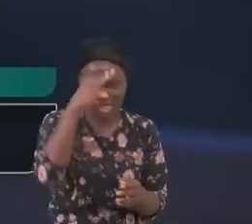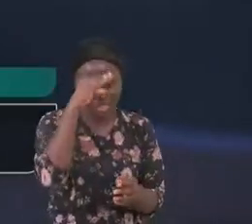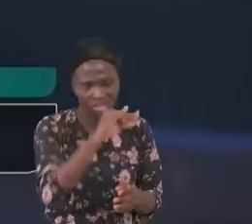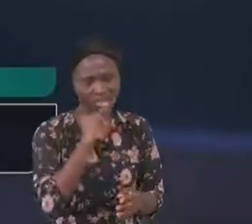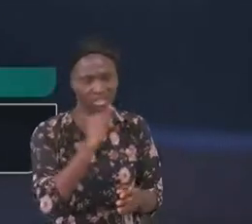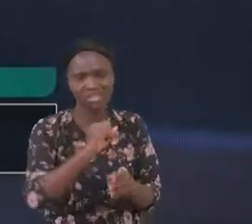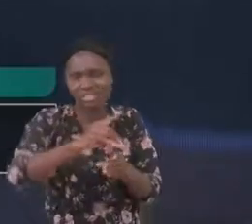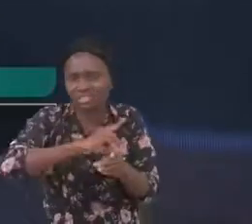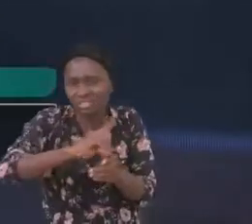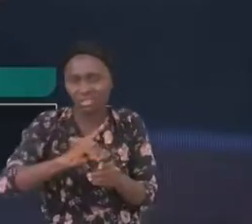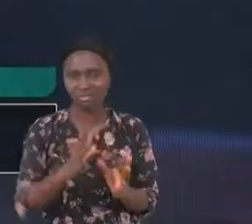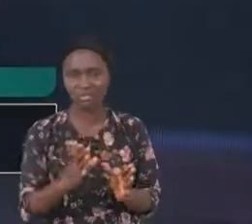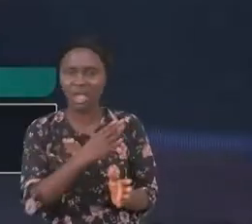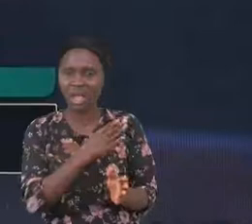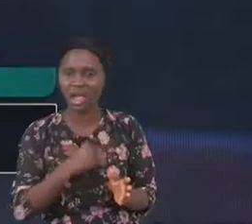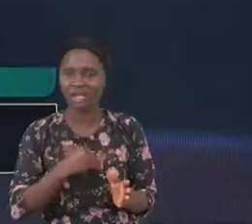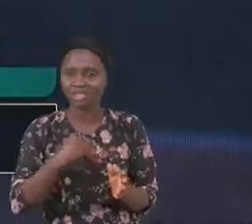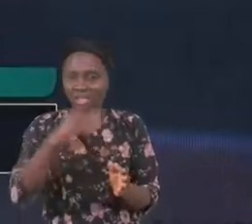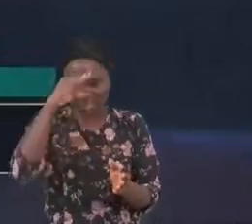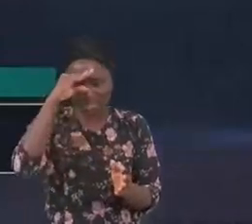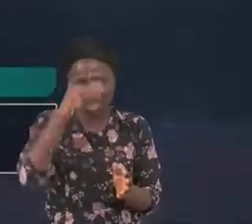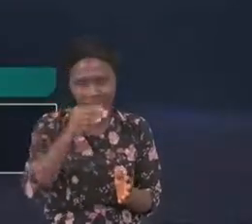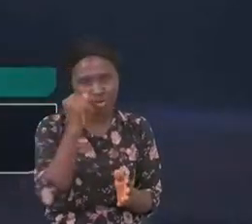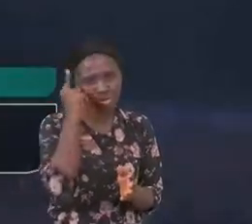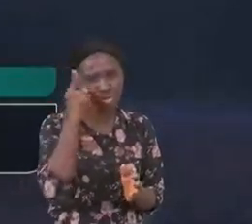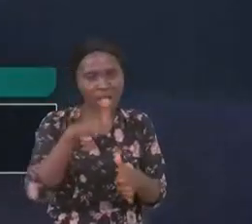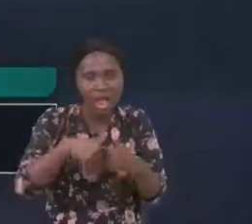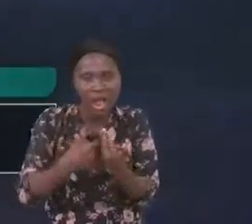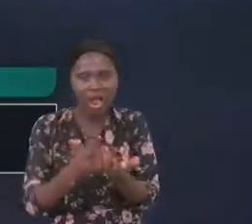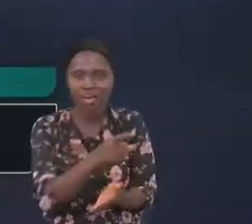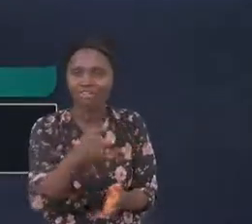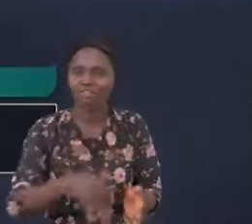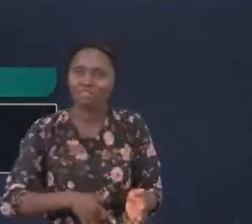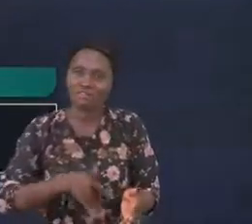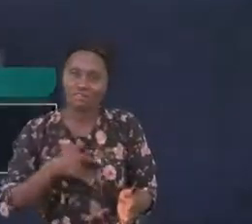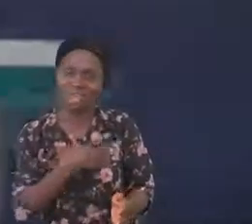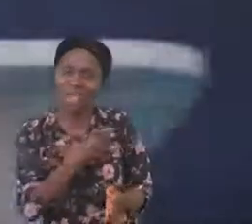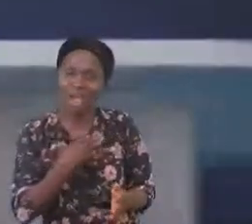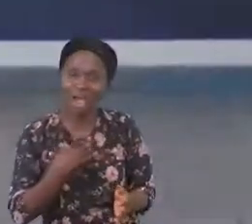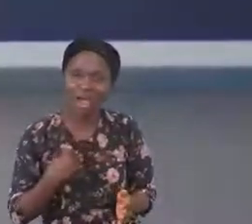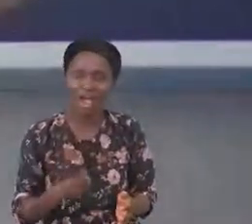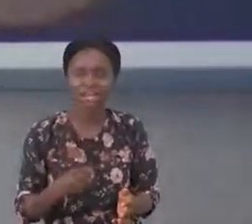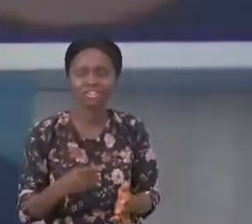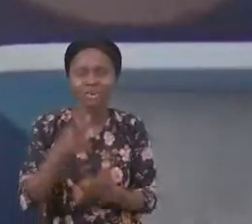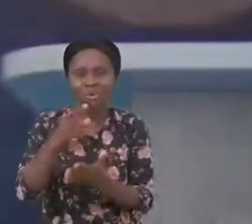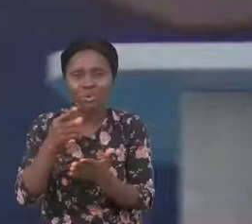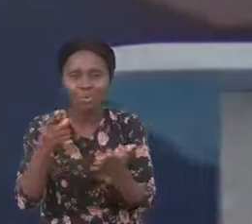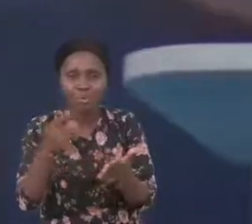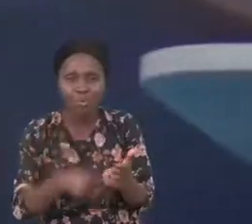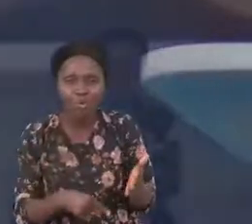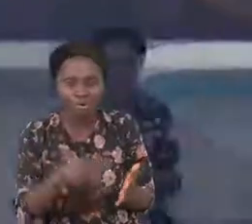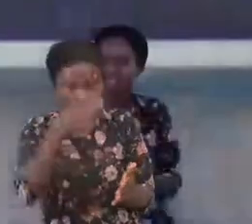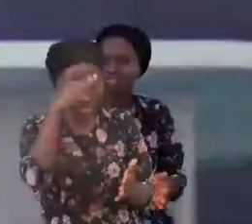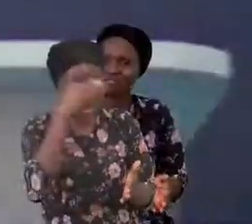tes sentiments. Comment tu vas accepter les choses? Il considère quel impact et quel effet de l'effet de ce